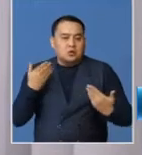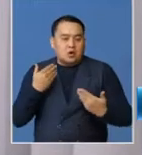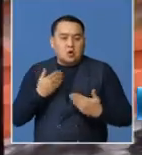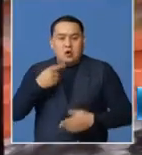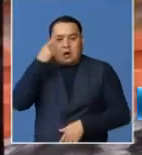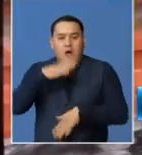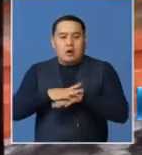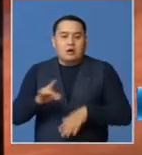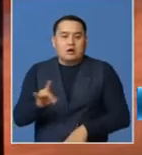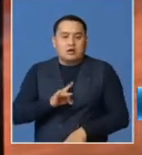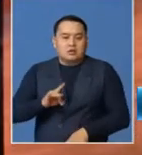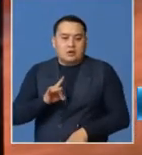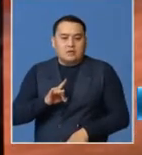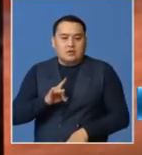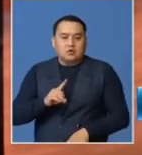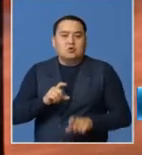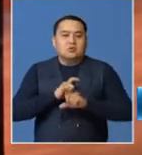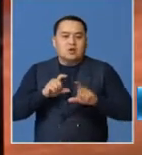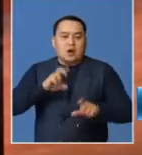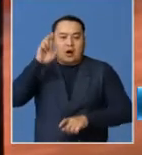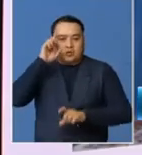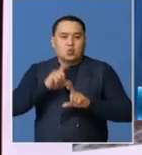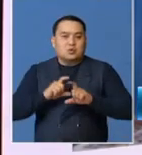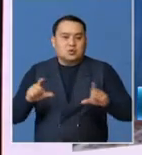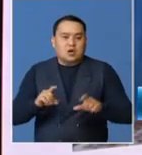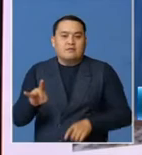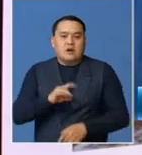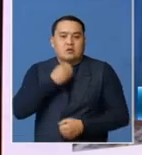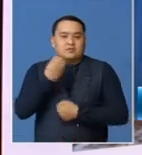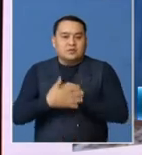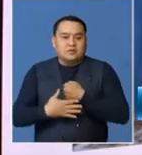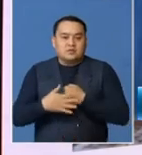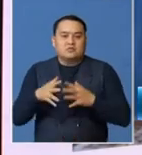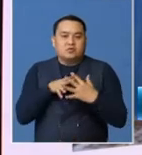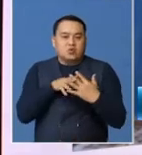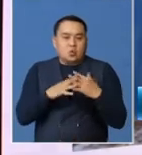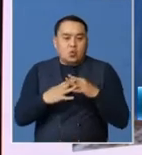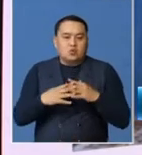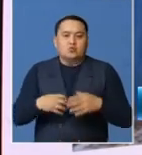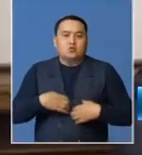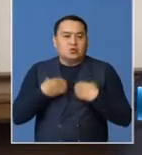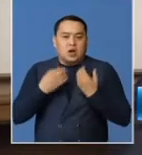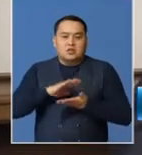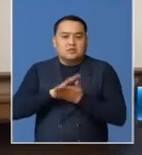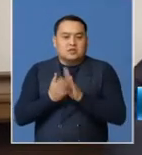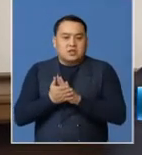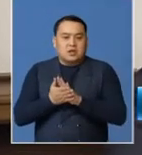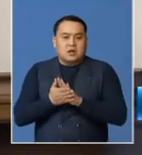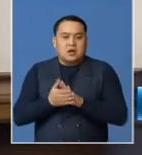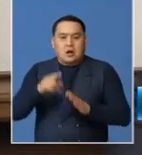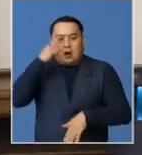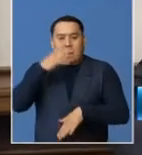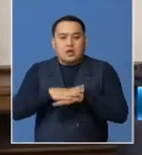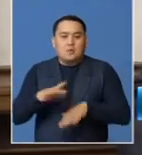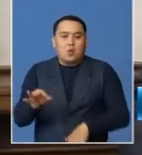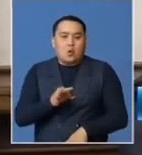аким района Жолан Омаров. Также здания государственных учреждений в районном центре и в селах находятся в плачевном состоянии. Аким области